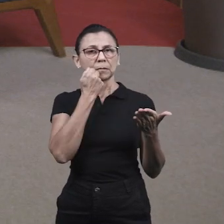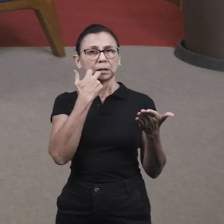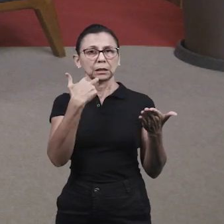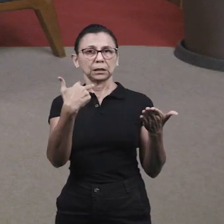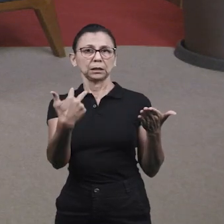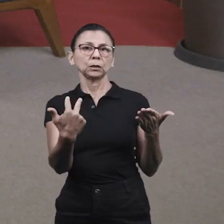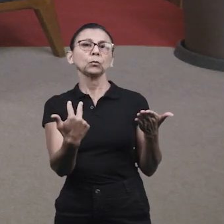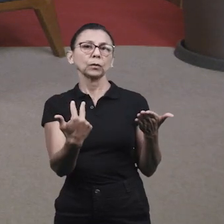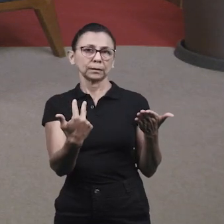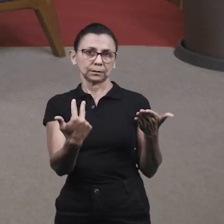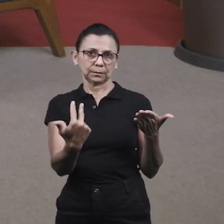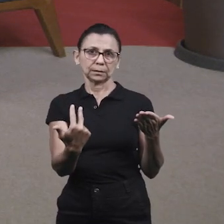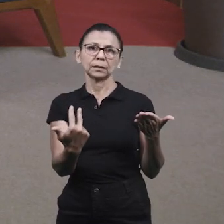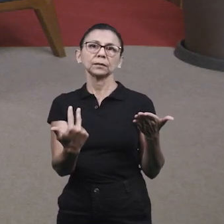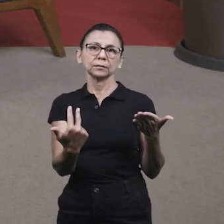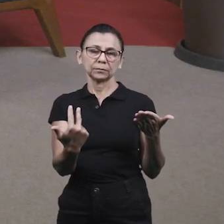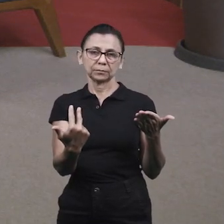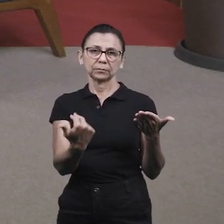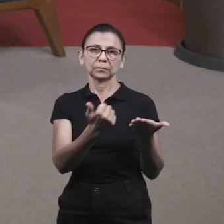commencé